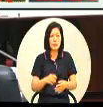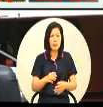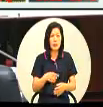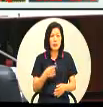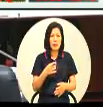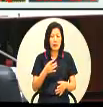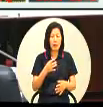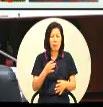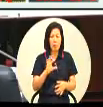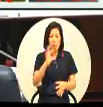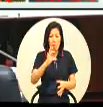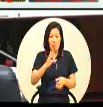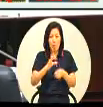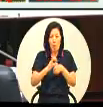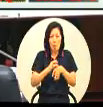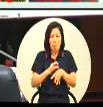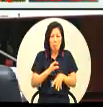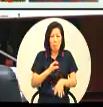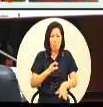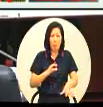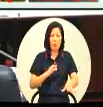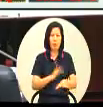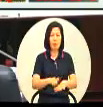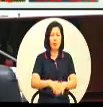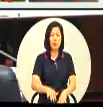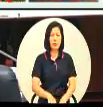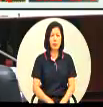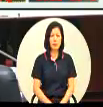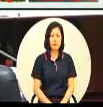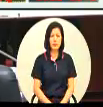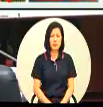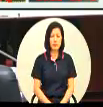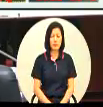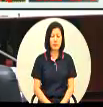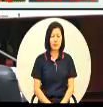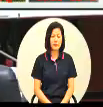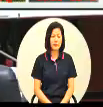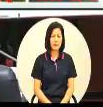出来了。起定千高姐，我们观光局